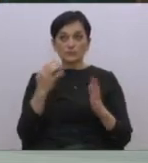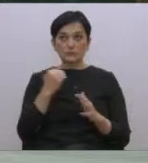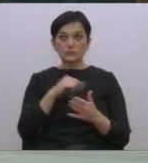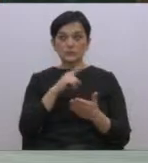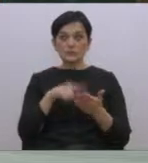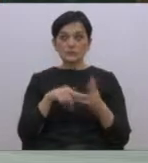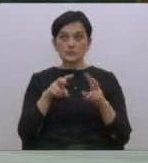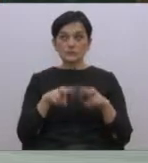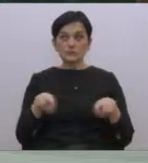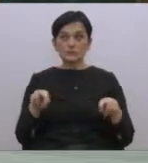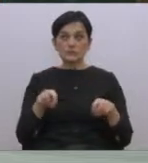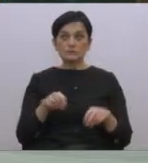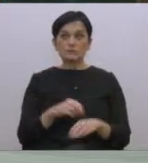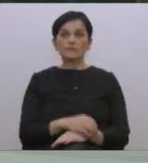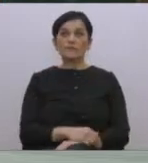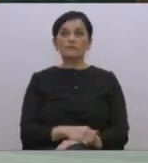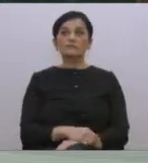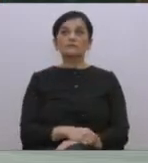საკითხი გასულა.